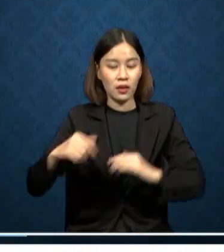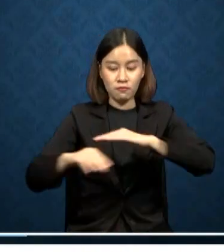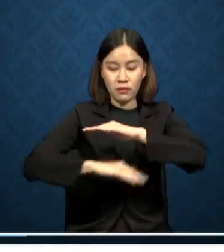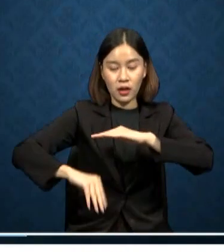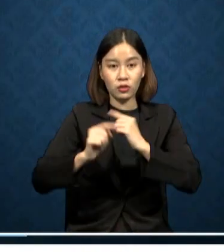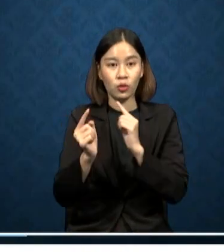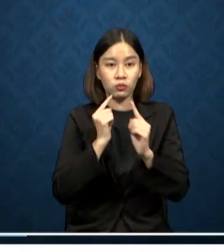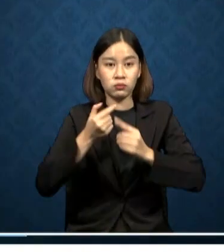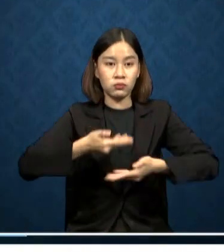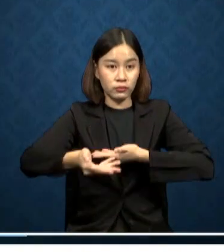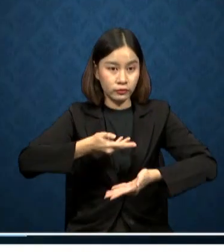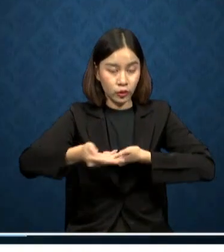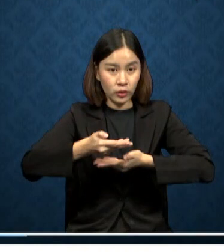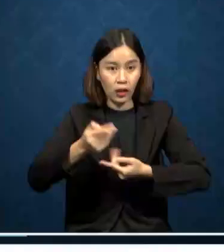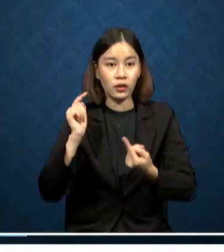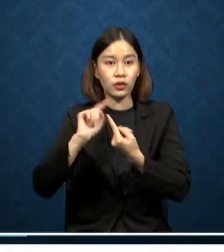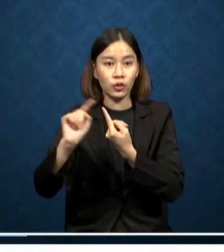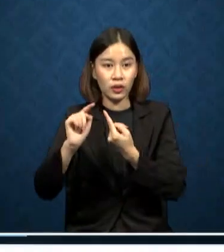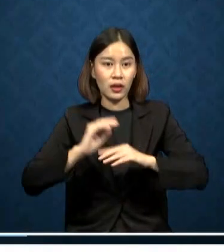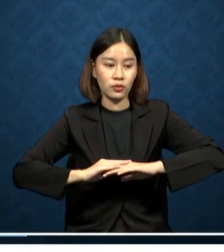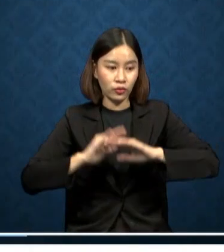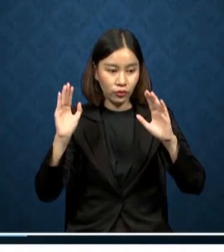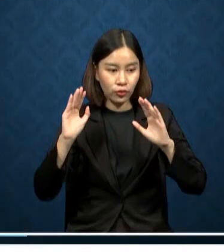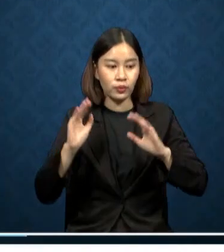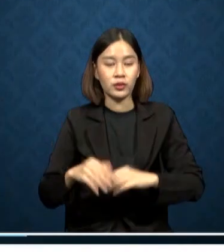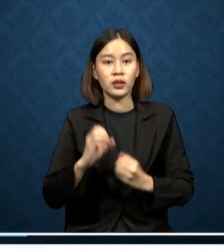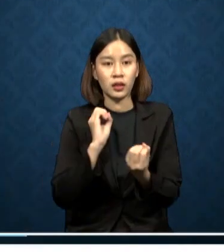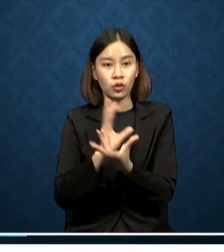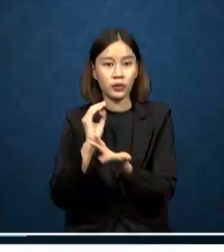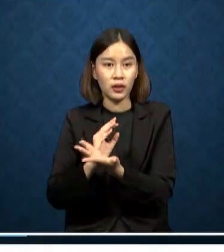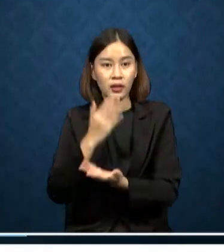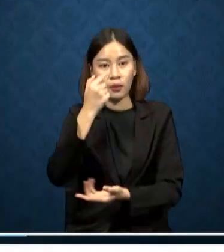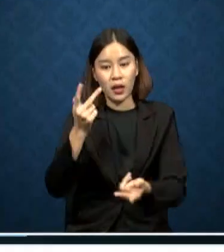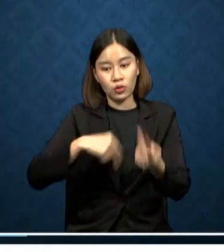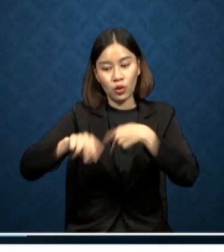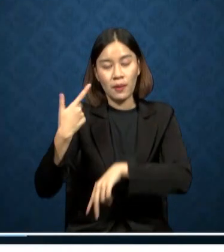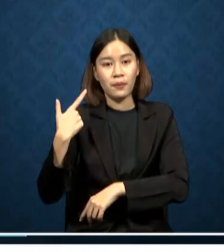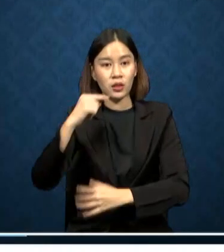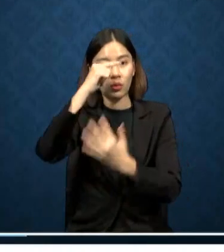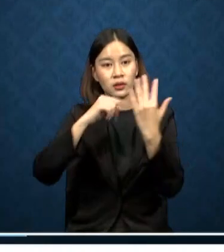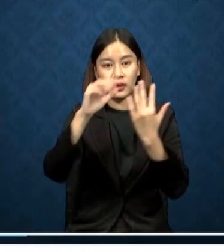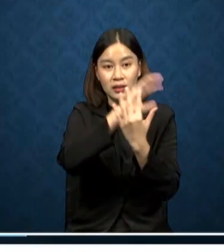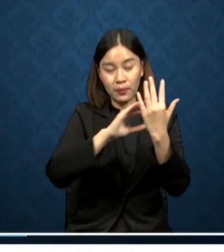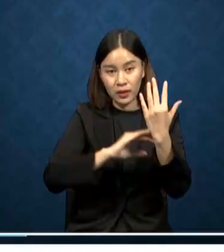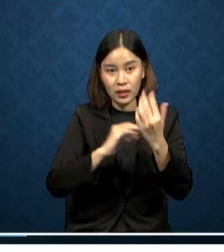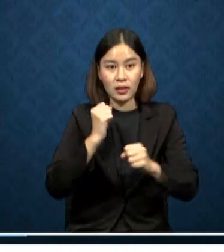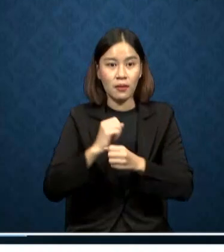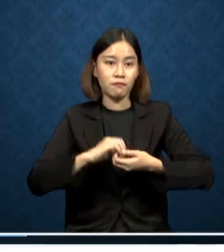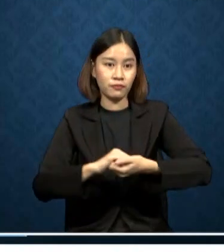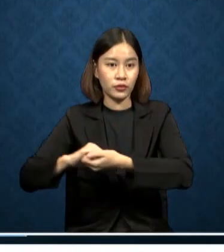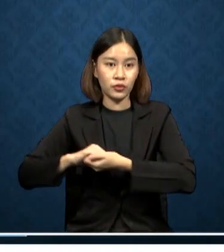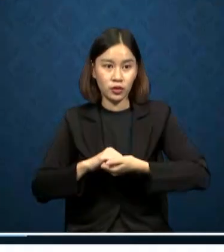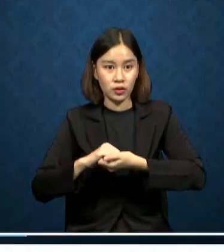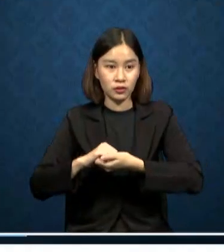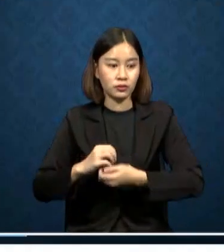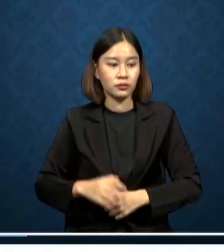านของกเจริจาและนำมสูงการยติสถาการ เพื่รกษาประโยชนของชาติและบนการแห่งดนแน